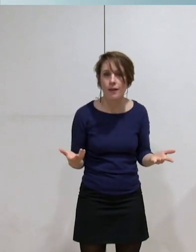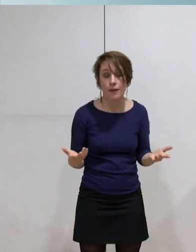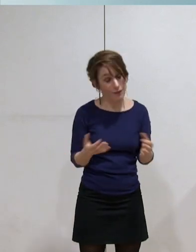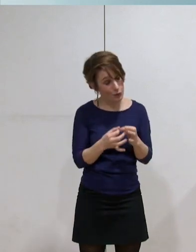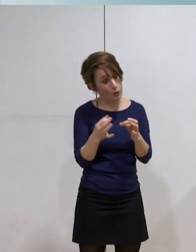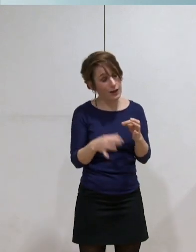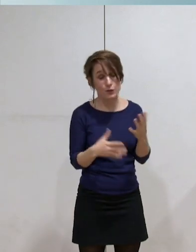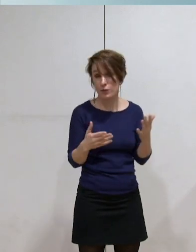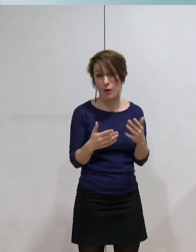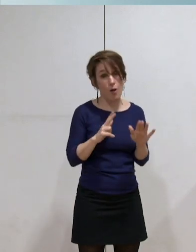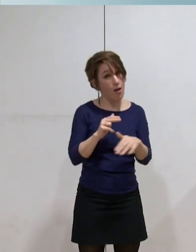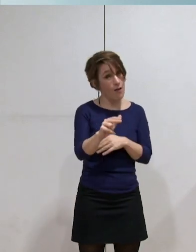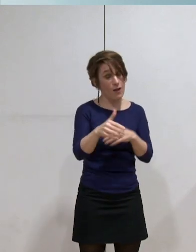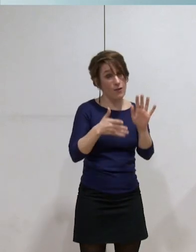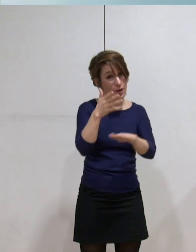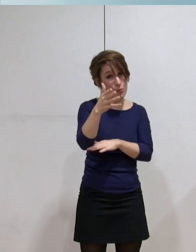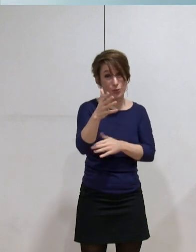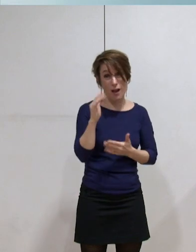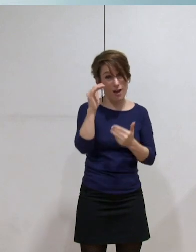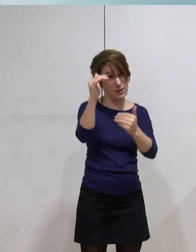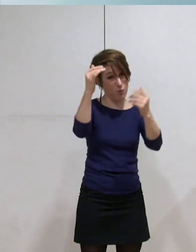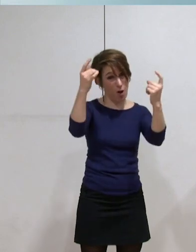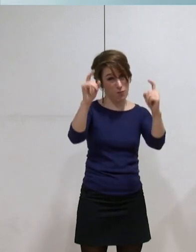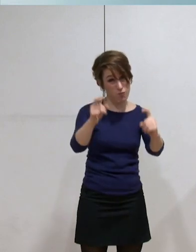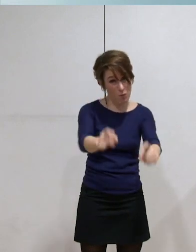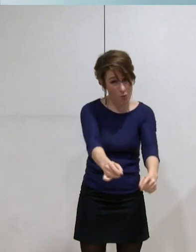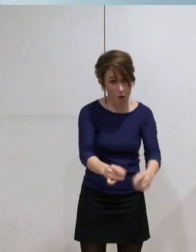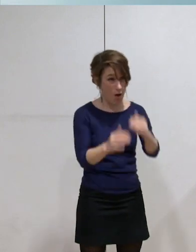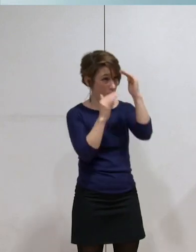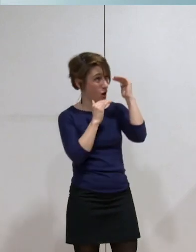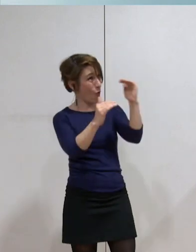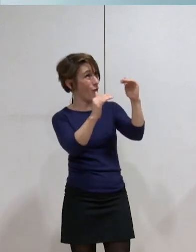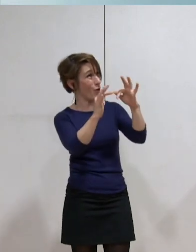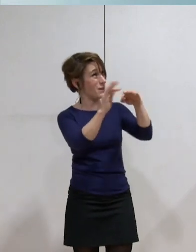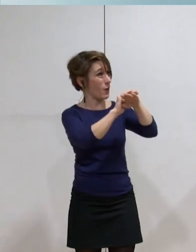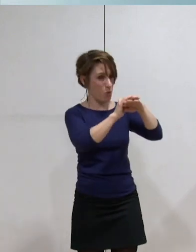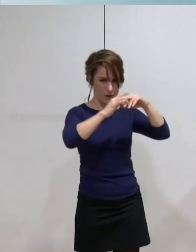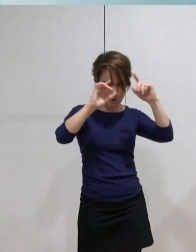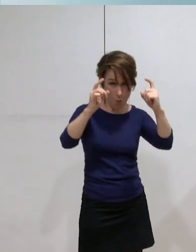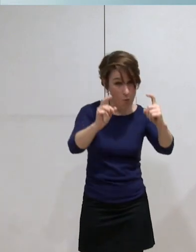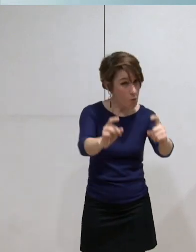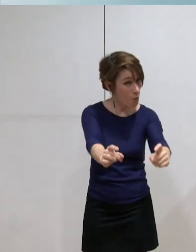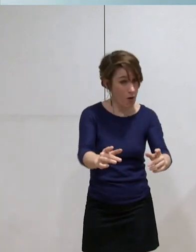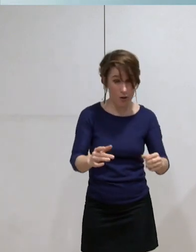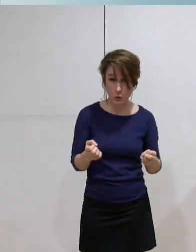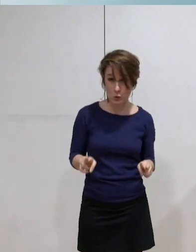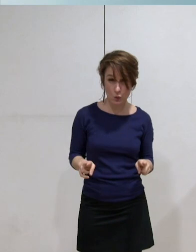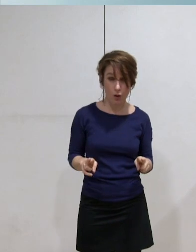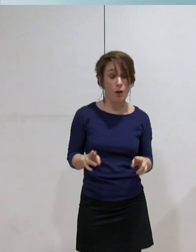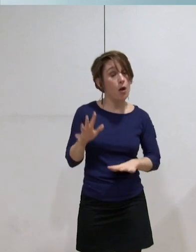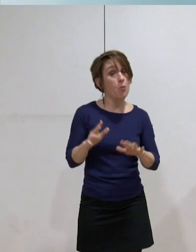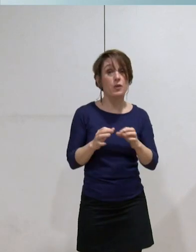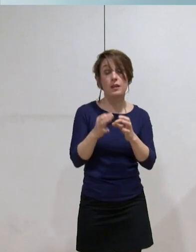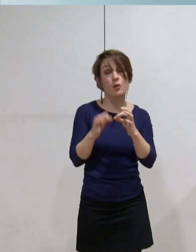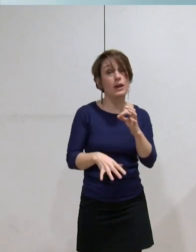effet des lendemains qui déchantent une absence et une perte de confiance dans l'action et les politiques publiques au mieux une abstention qui